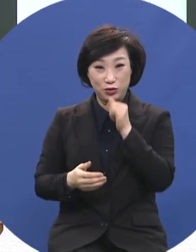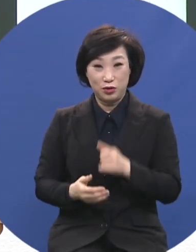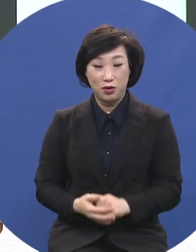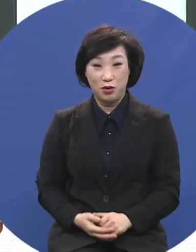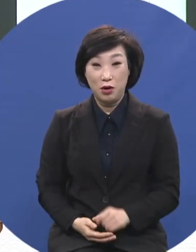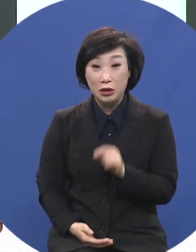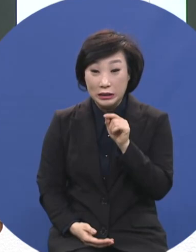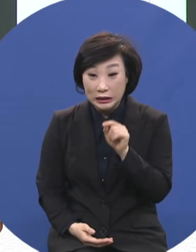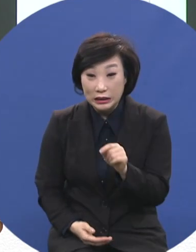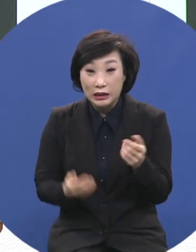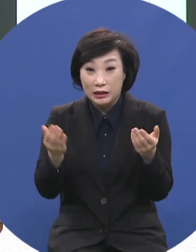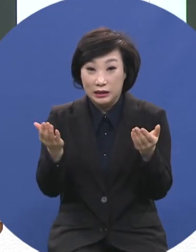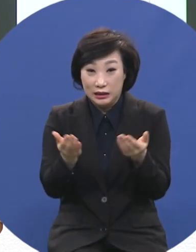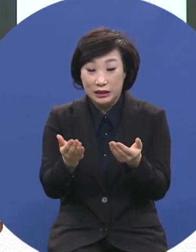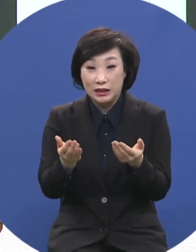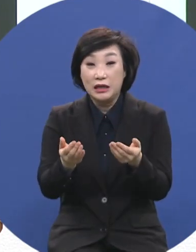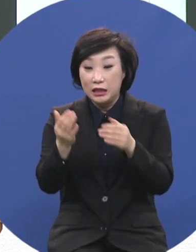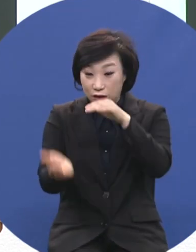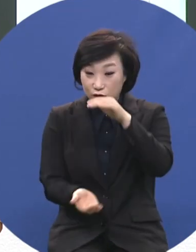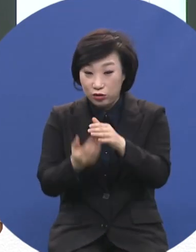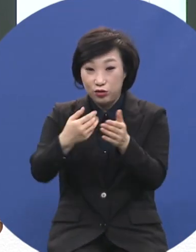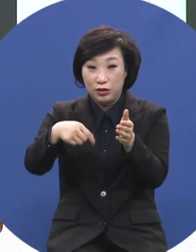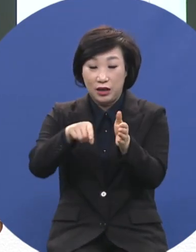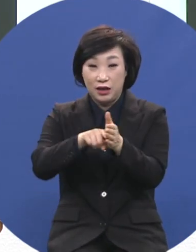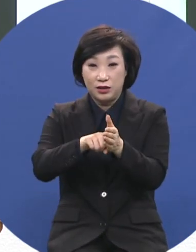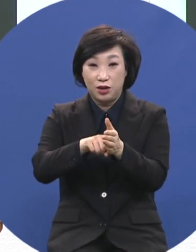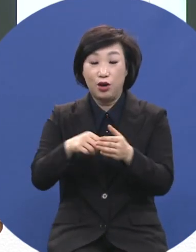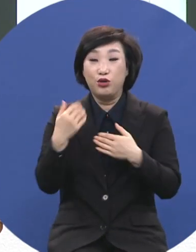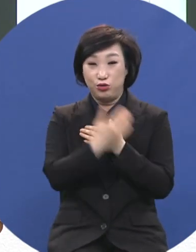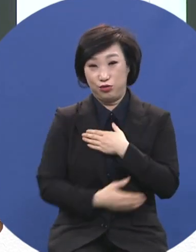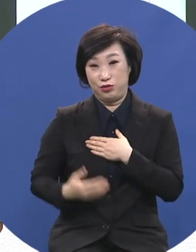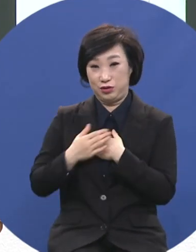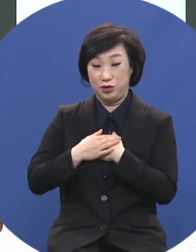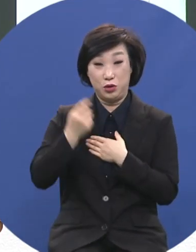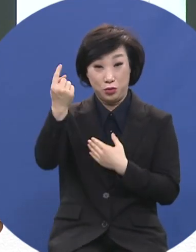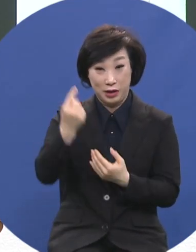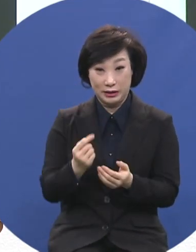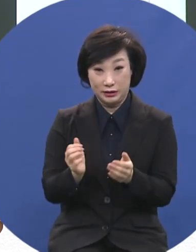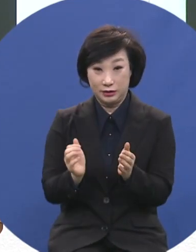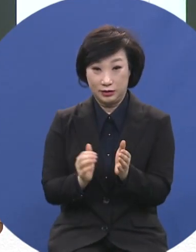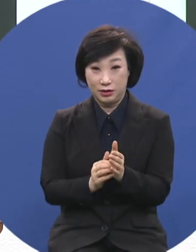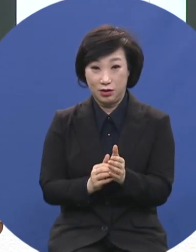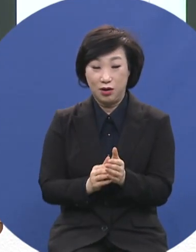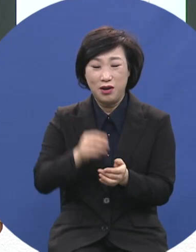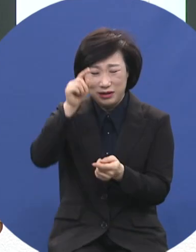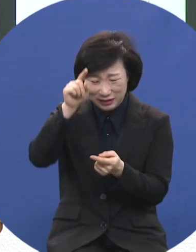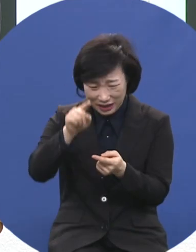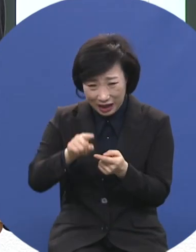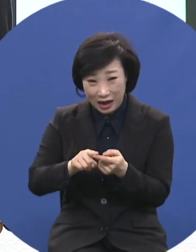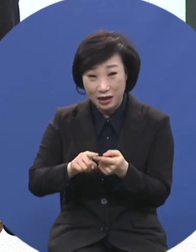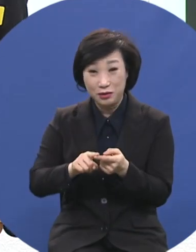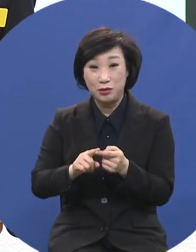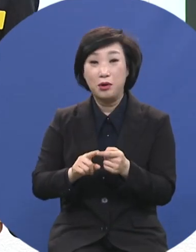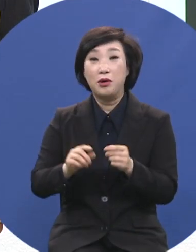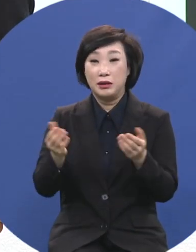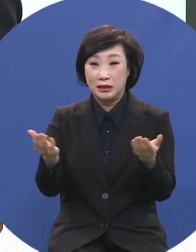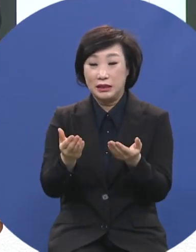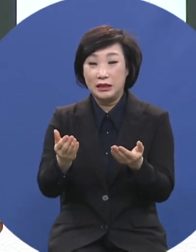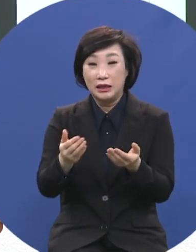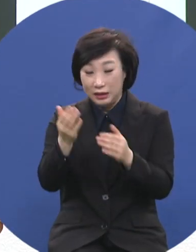이 사건을 이루기 위해서 육신을 입고 오셔서 그대로